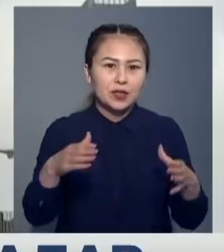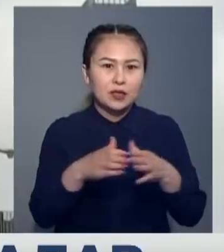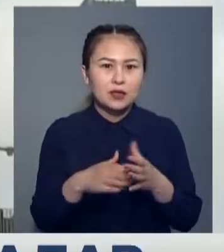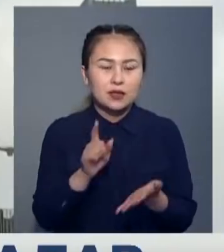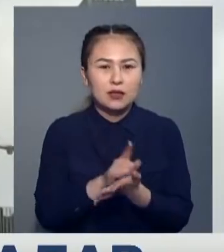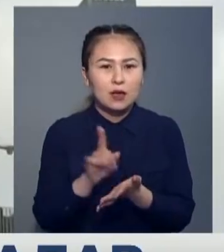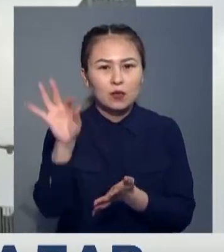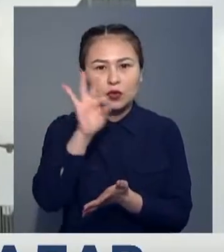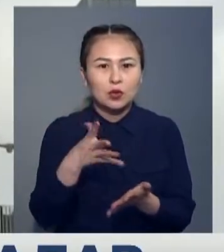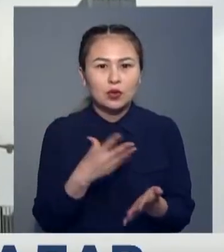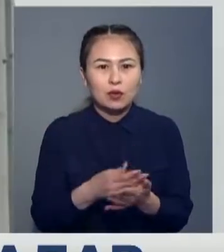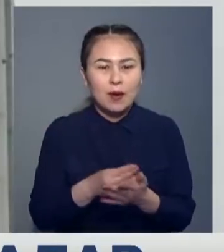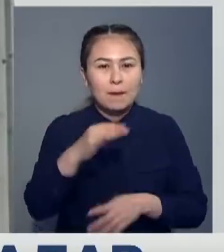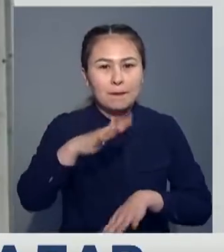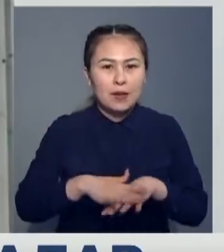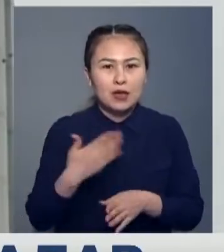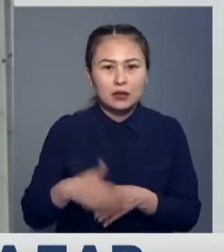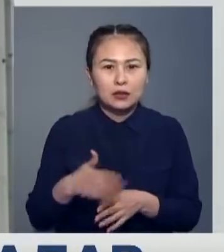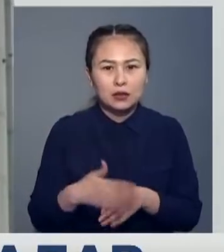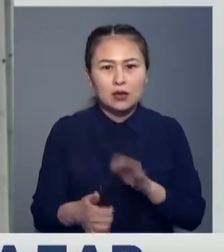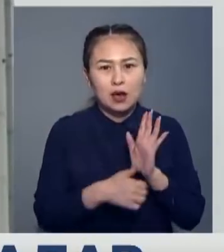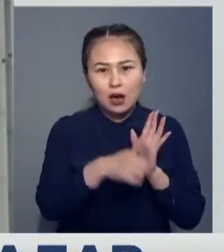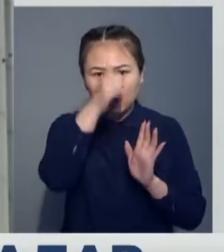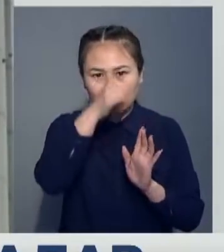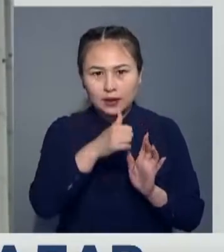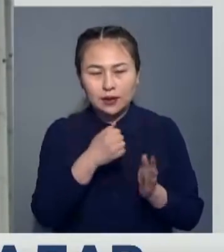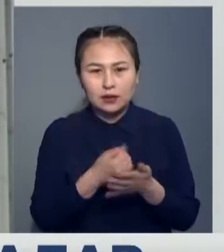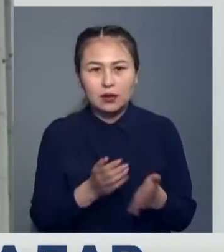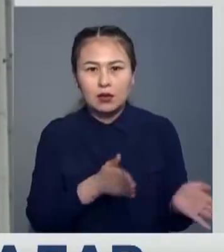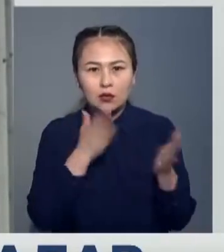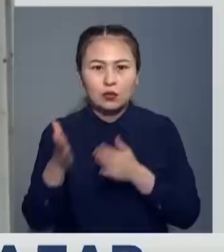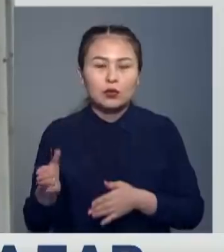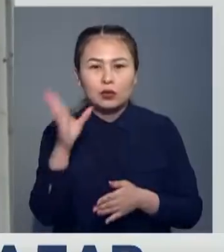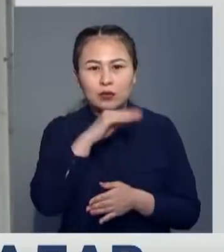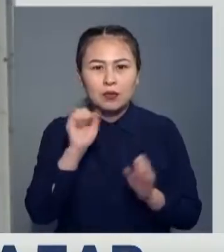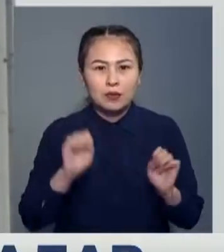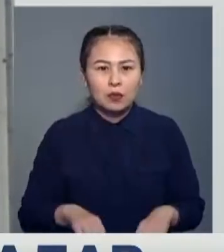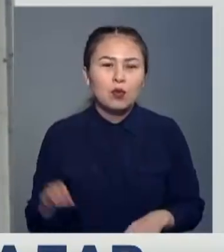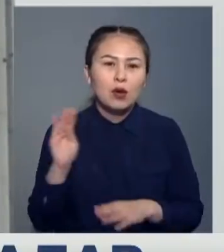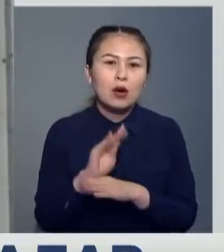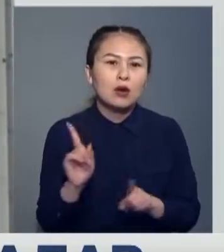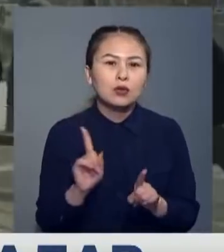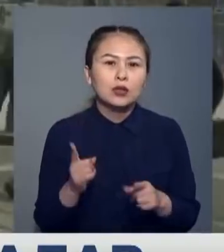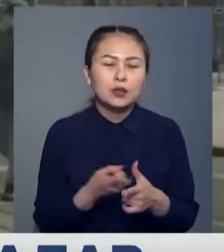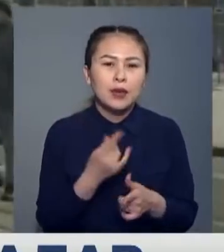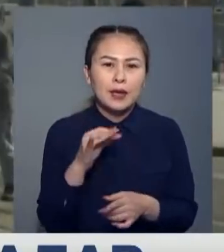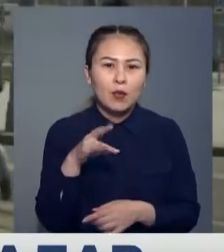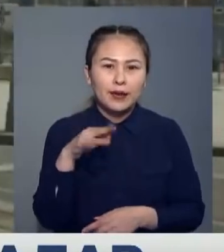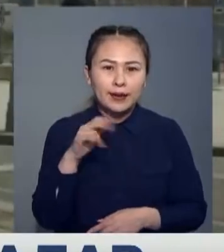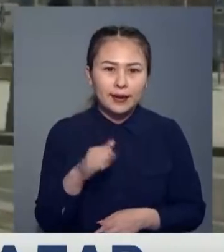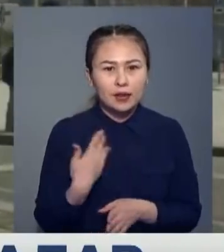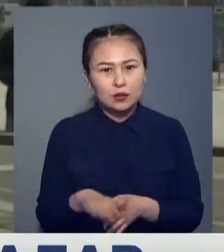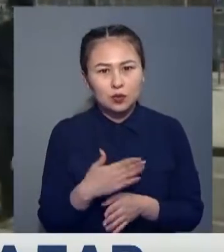бизнес субъектілеріне салық бойынша төлемдері мен банк несиелерін 6 айға кейінге қалдыру мүмкіндігі берілді. Бұған қоса тұтынушы